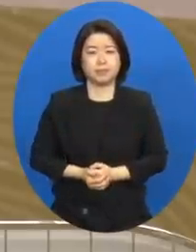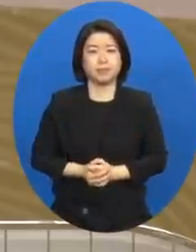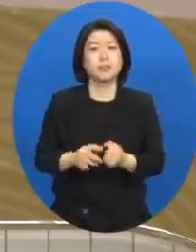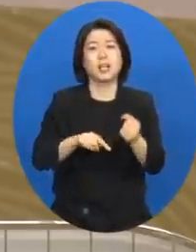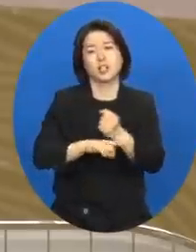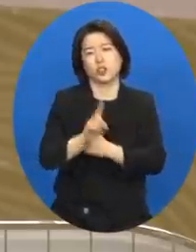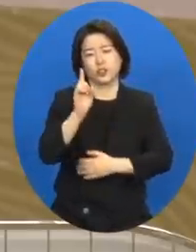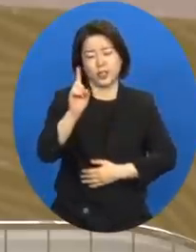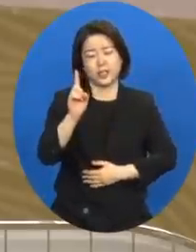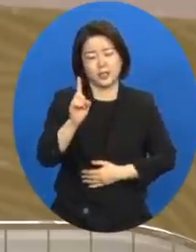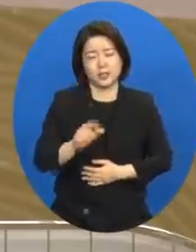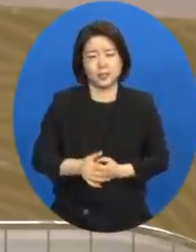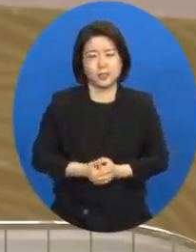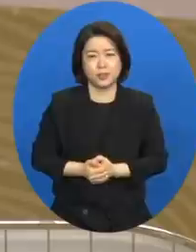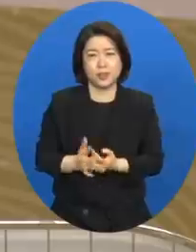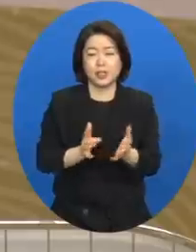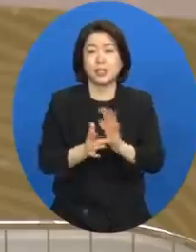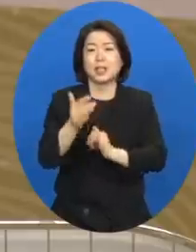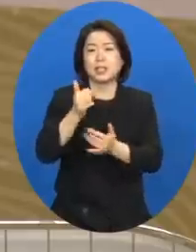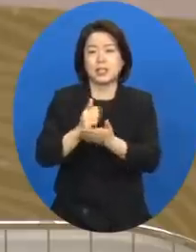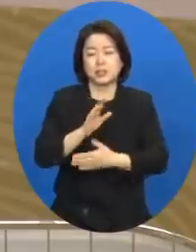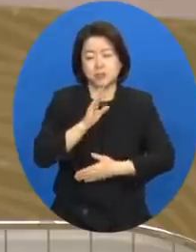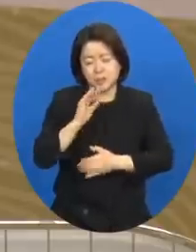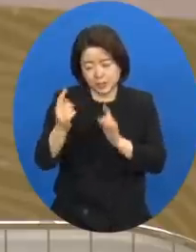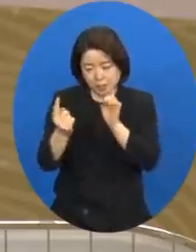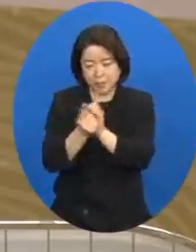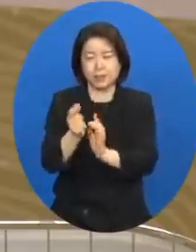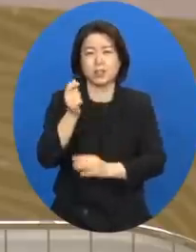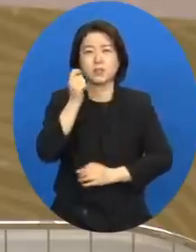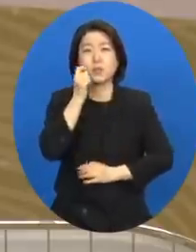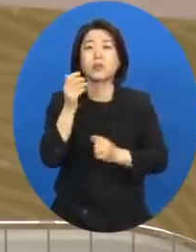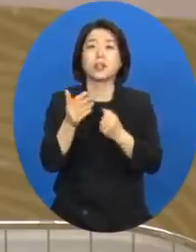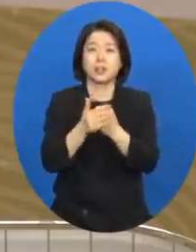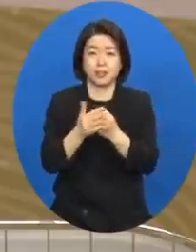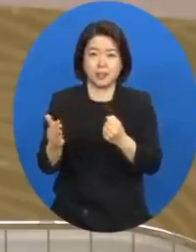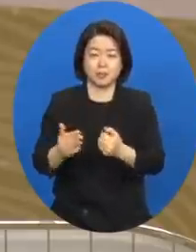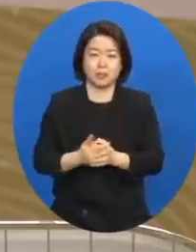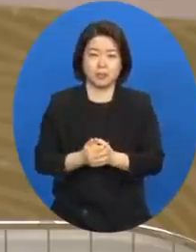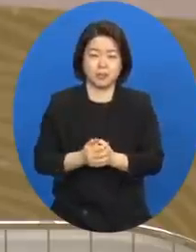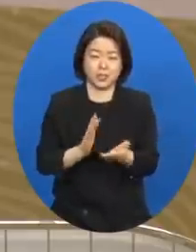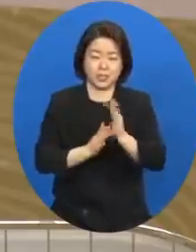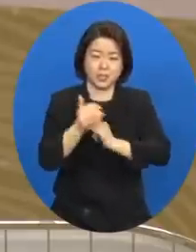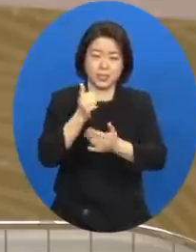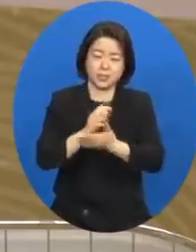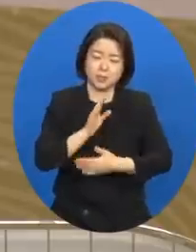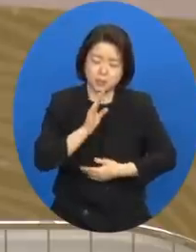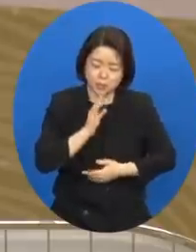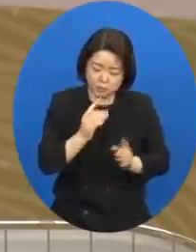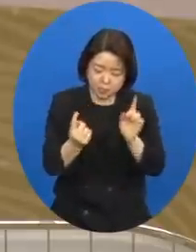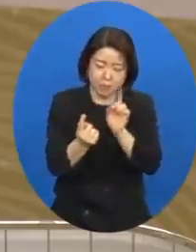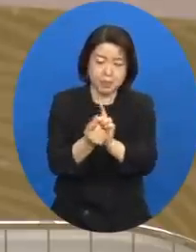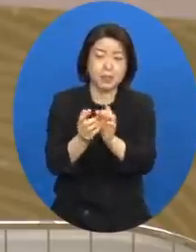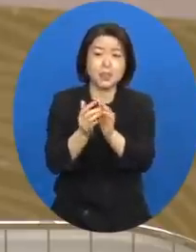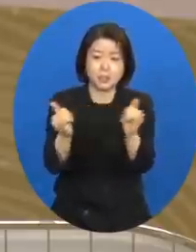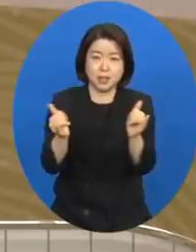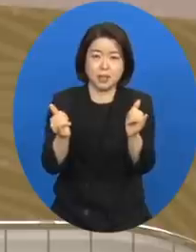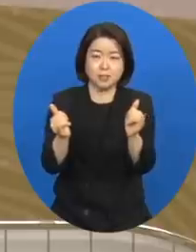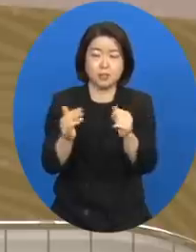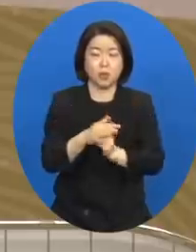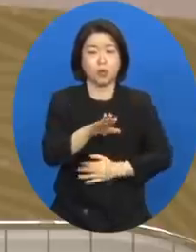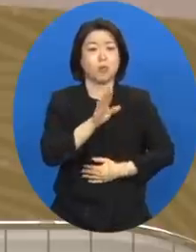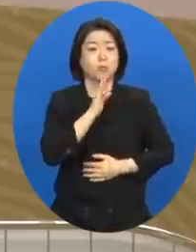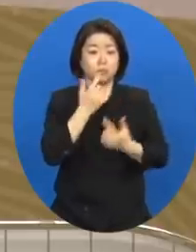이유는 하나예요. 예수님을 진짜 만나지 못한 거예요. 예수님을 정말 만난 사람은 그러면